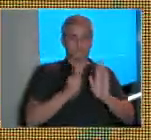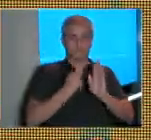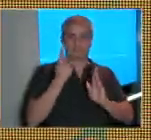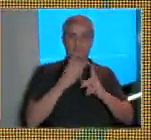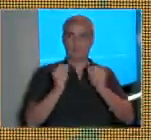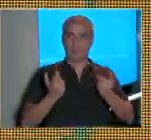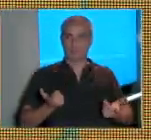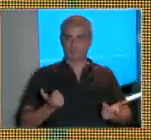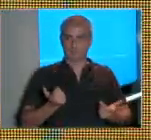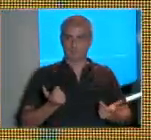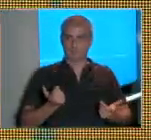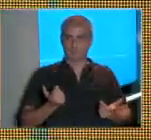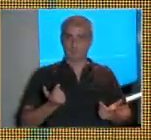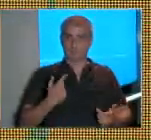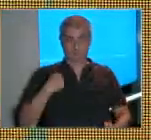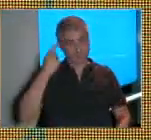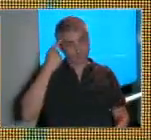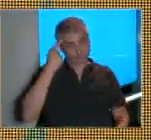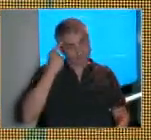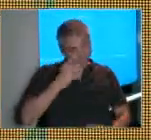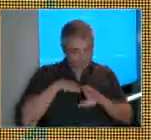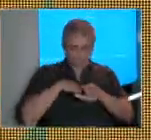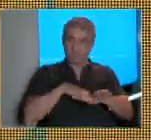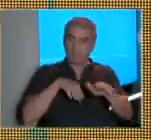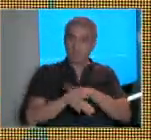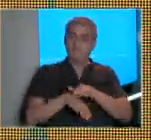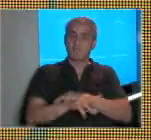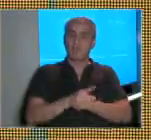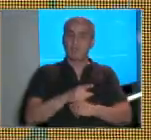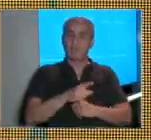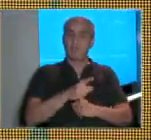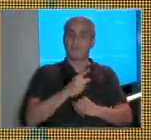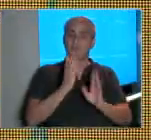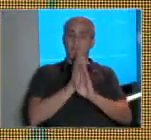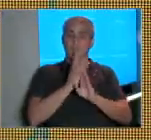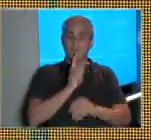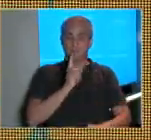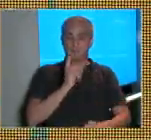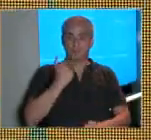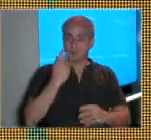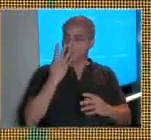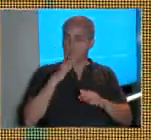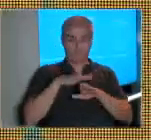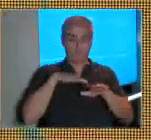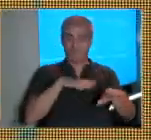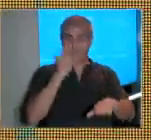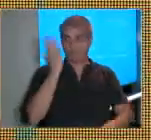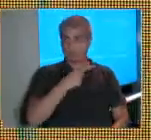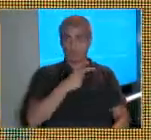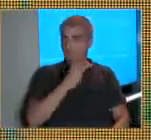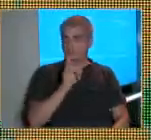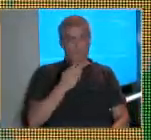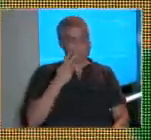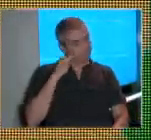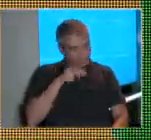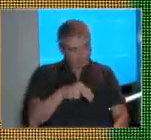הראשונה לעזה. והערכתי שהשיירה שלו מבריחה מחבלים. היו 4 מרצדסים שחורים, אי אפשר